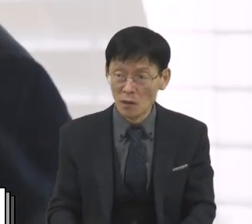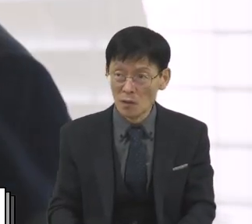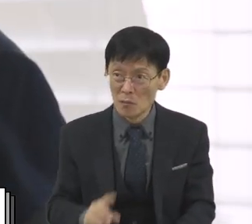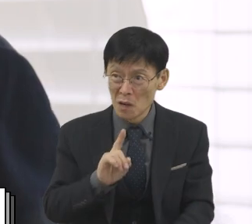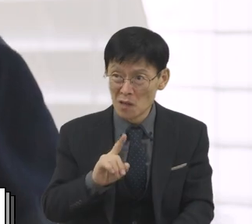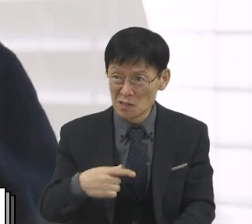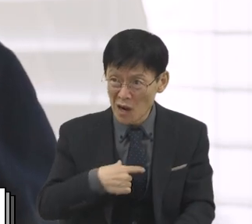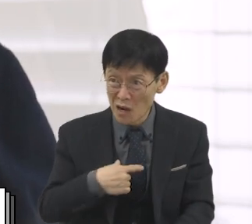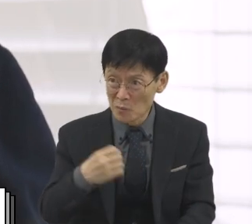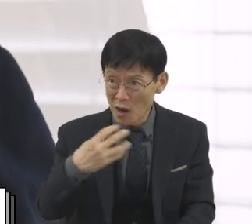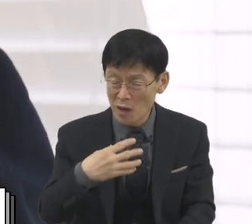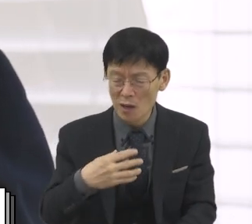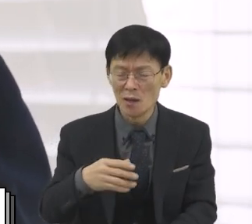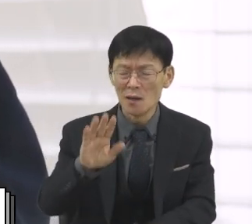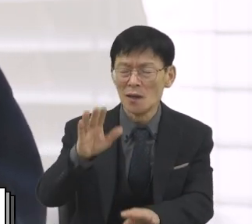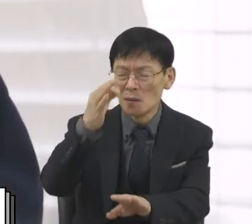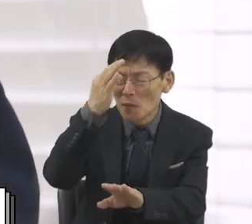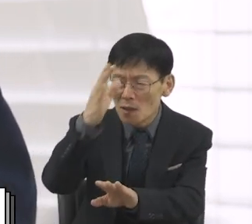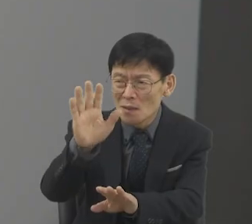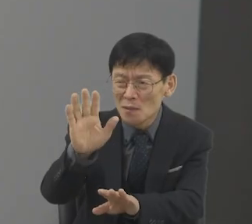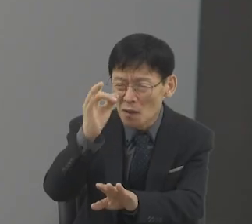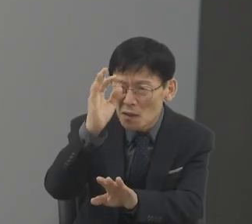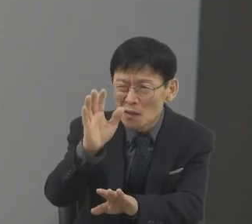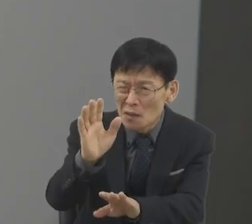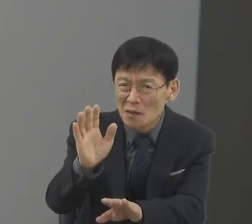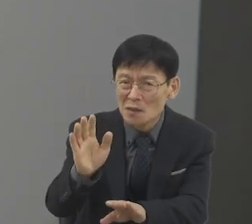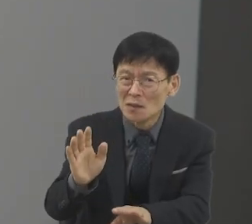지혜씨가 불편했다면 미안해.